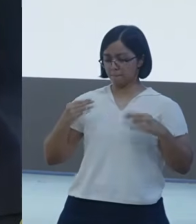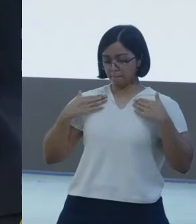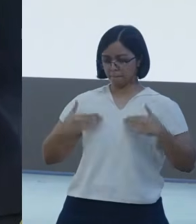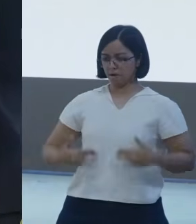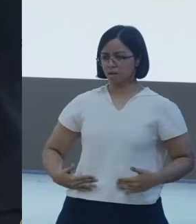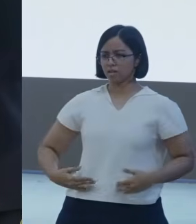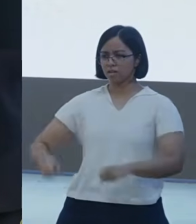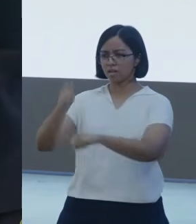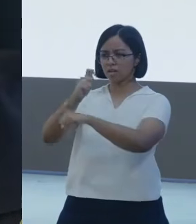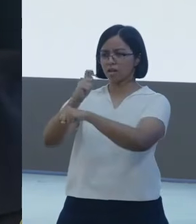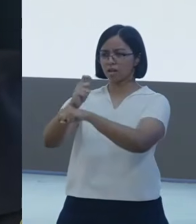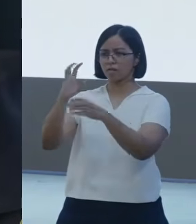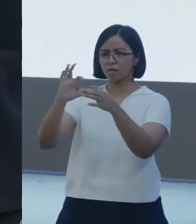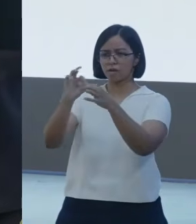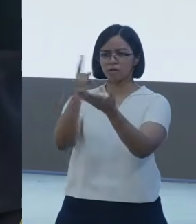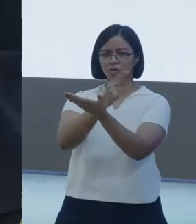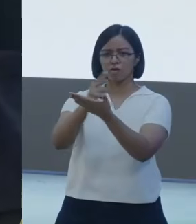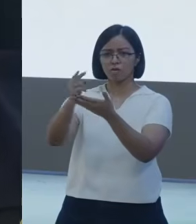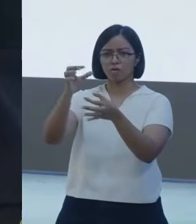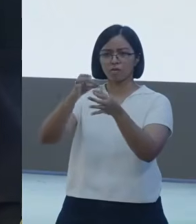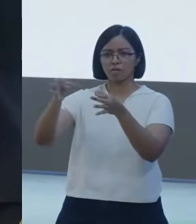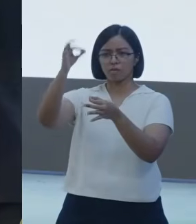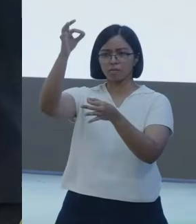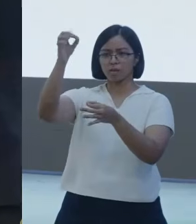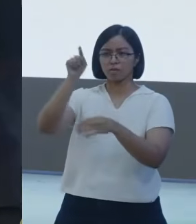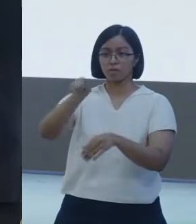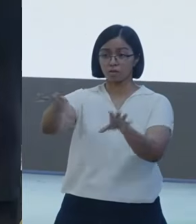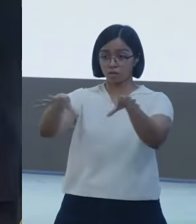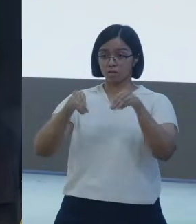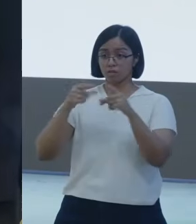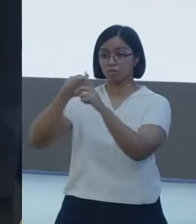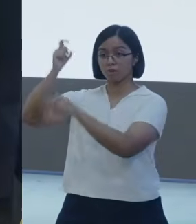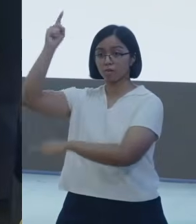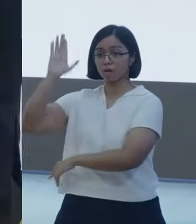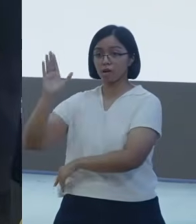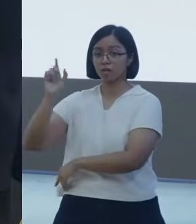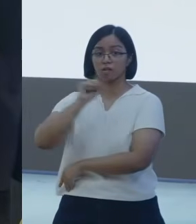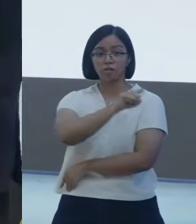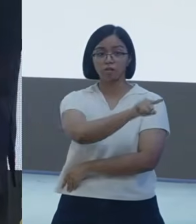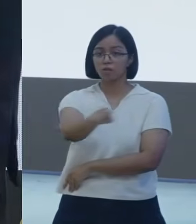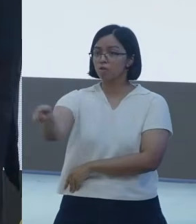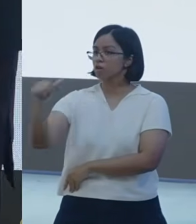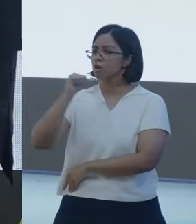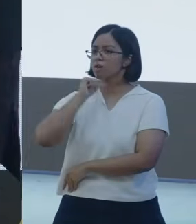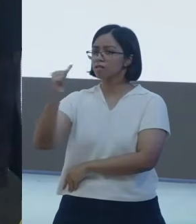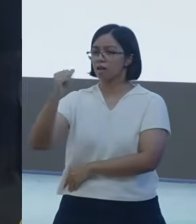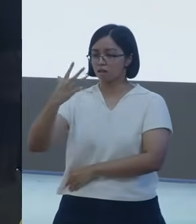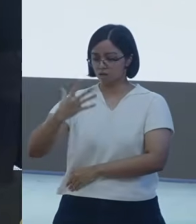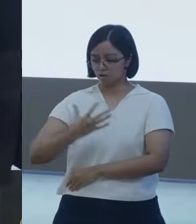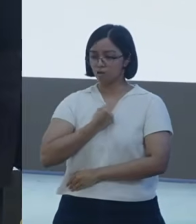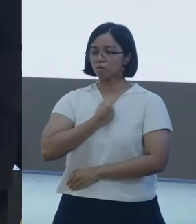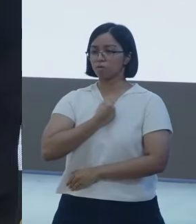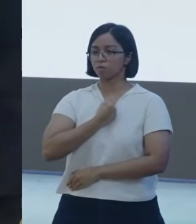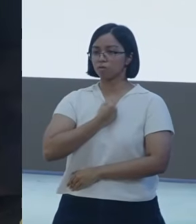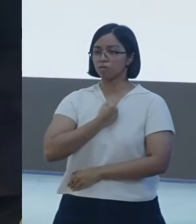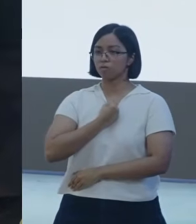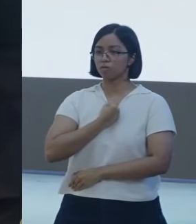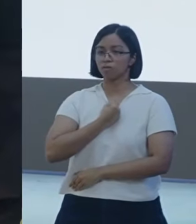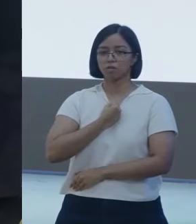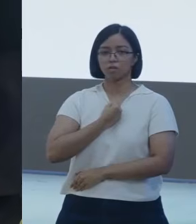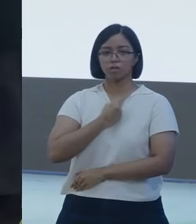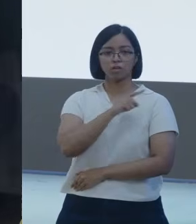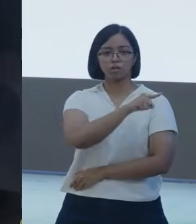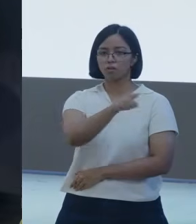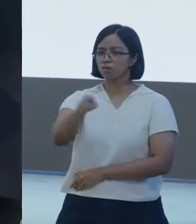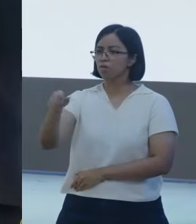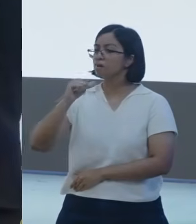Holy Spirit within you, whom you have from God? You are not your own. You are not